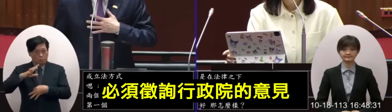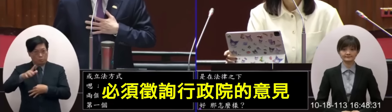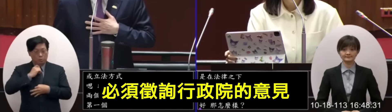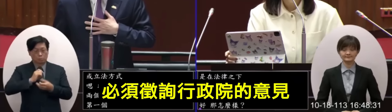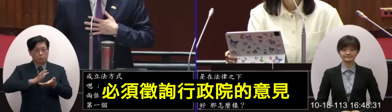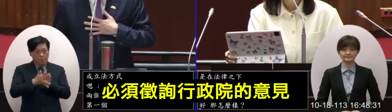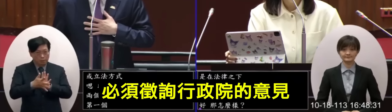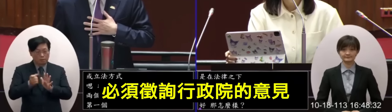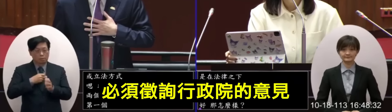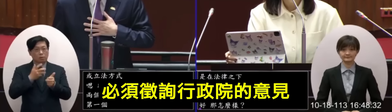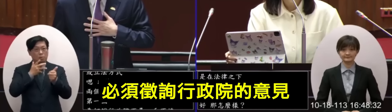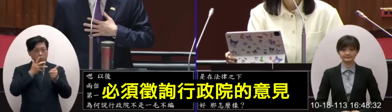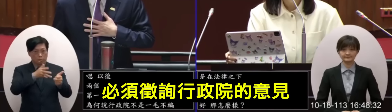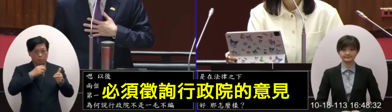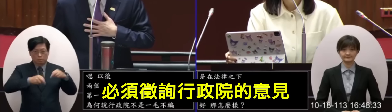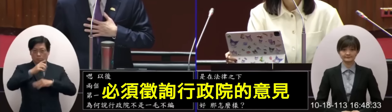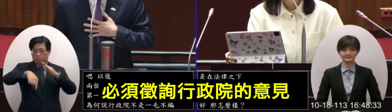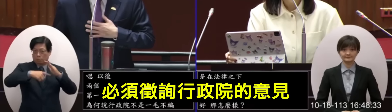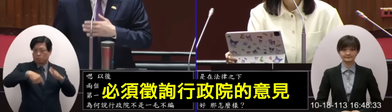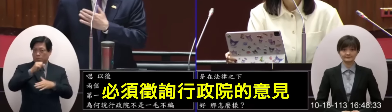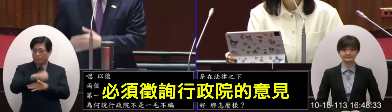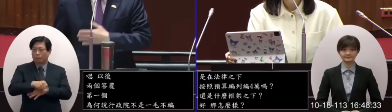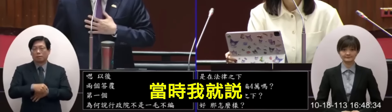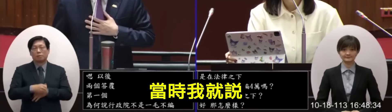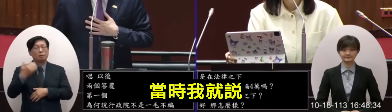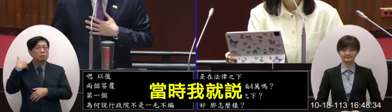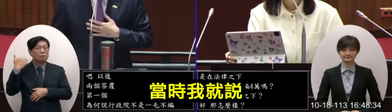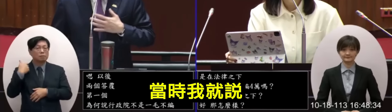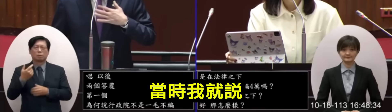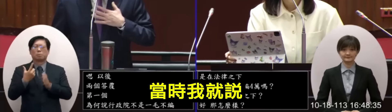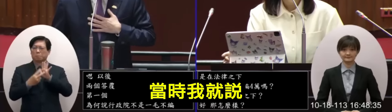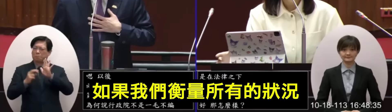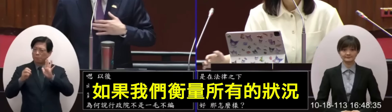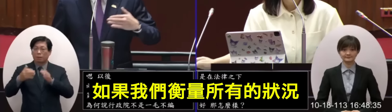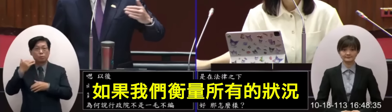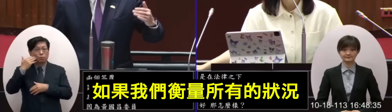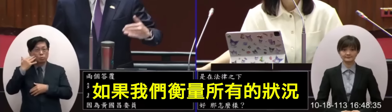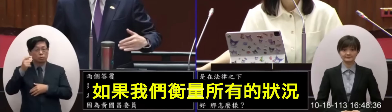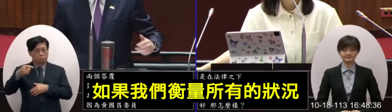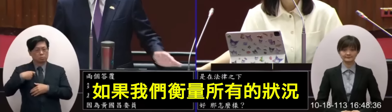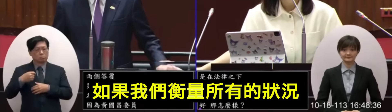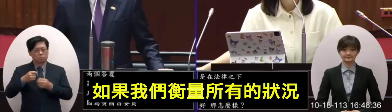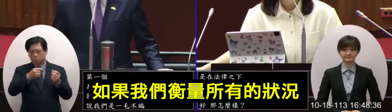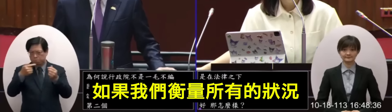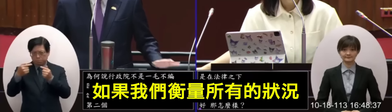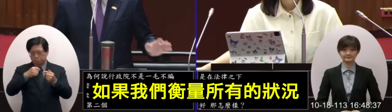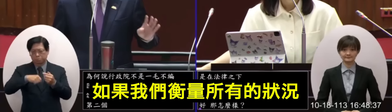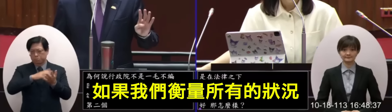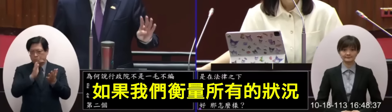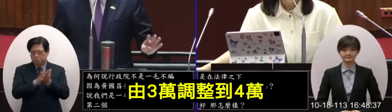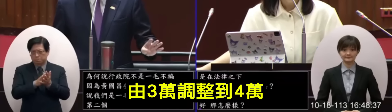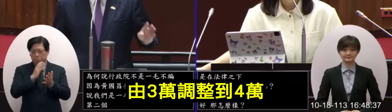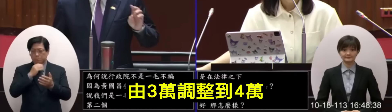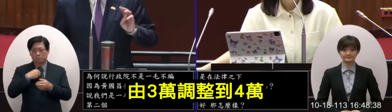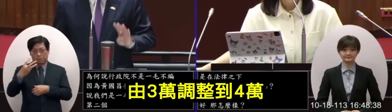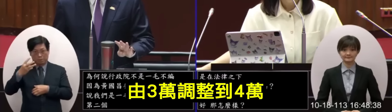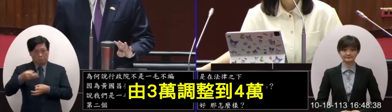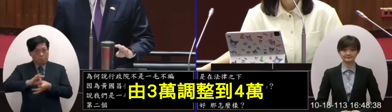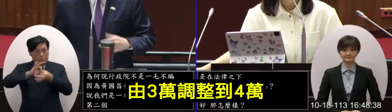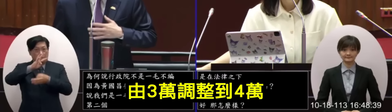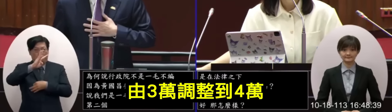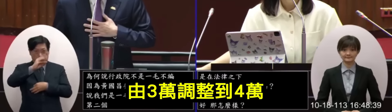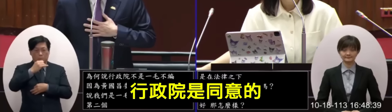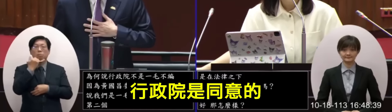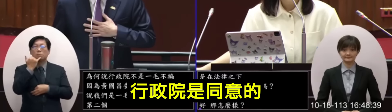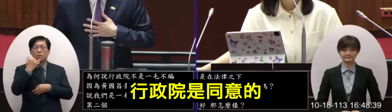候，必须征询行政院的意见。当时我就说，如果我们衡量所有的状况，由3万调整